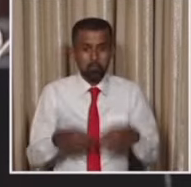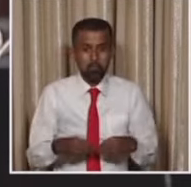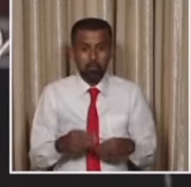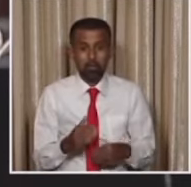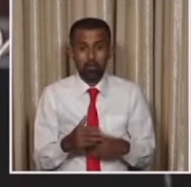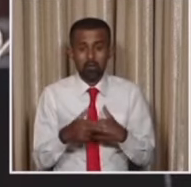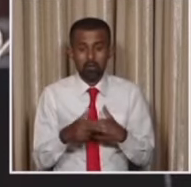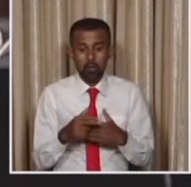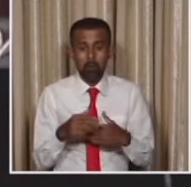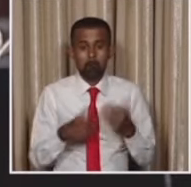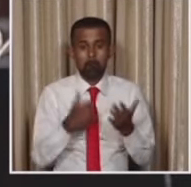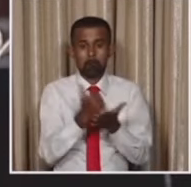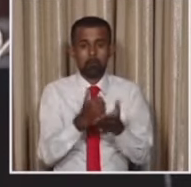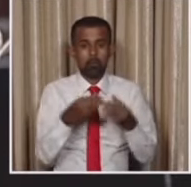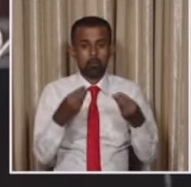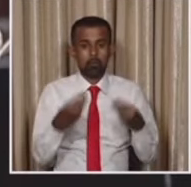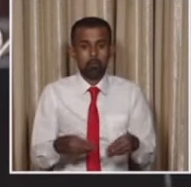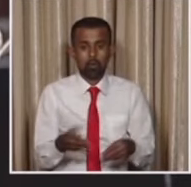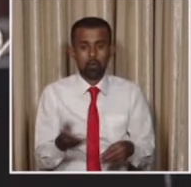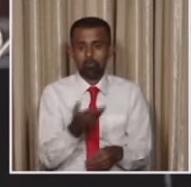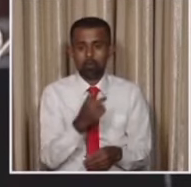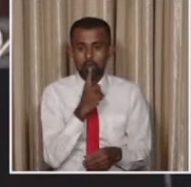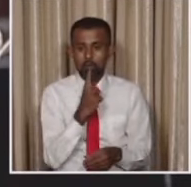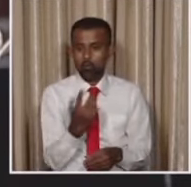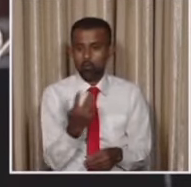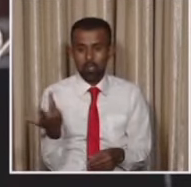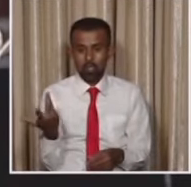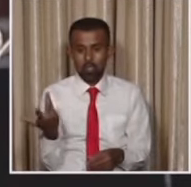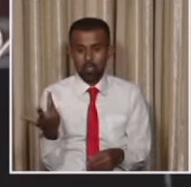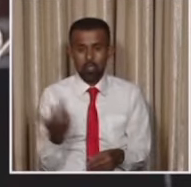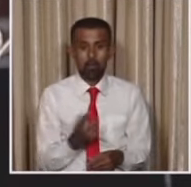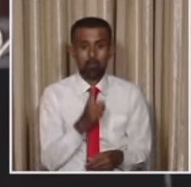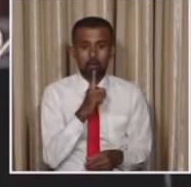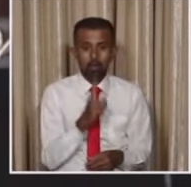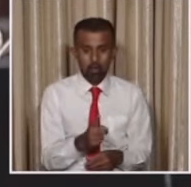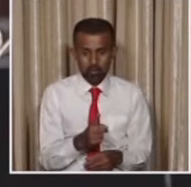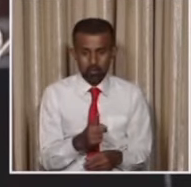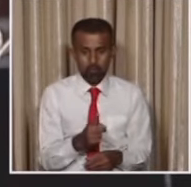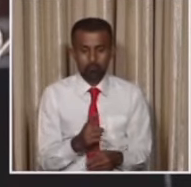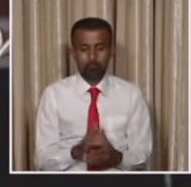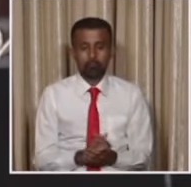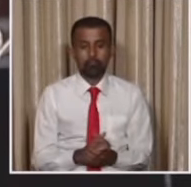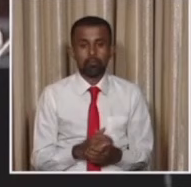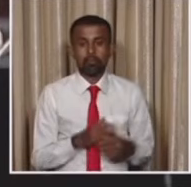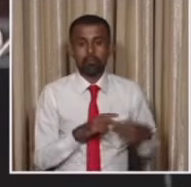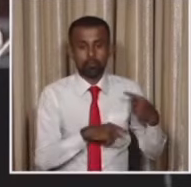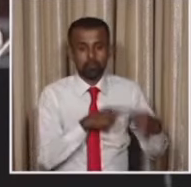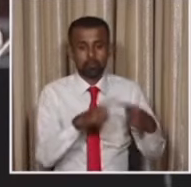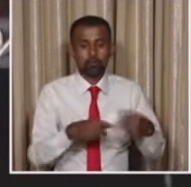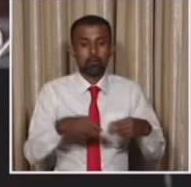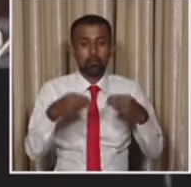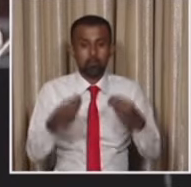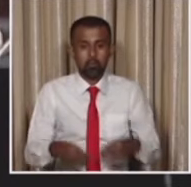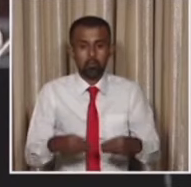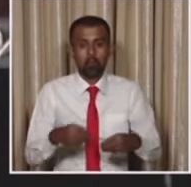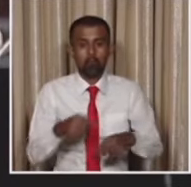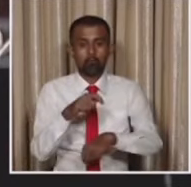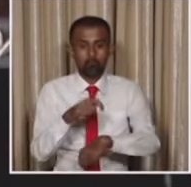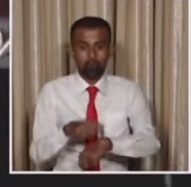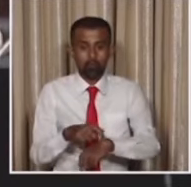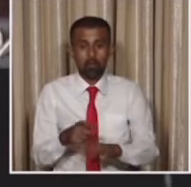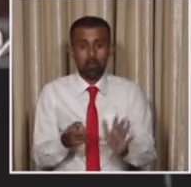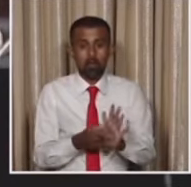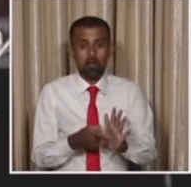නිසා මහාබැංකුව අසාර්ථකයි කියලා මං කොතනවත් කිව්වේ නැහැ. මම කිව්වේ දිගින් දිගටම පාඩු ලබන අවස්ථාවක